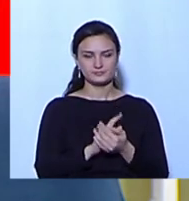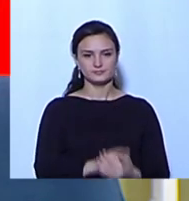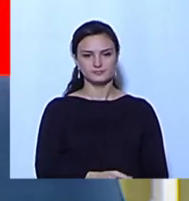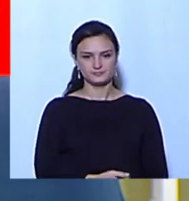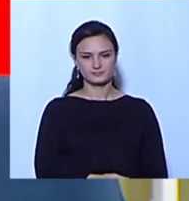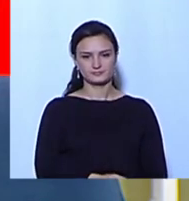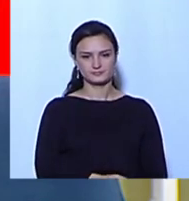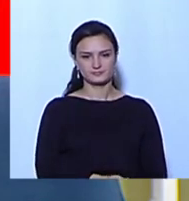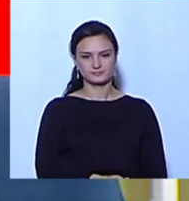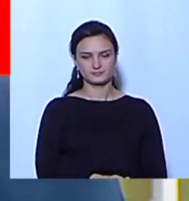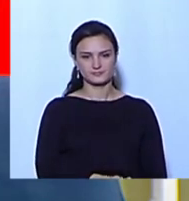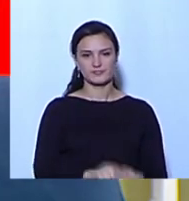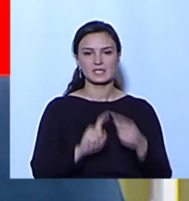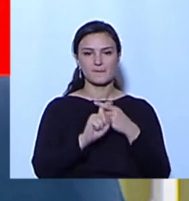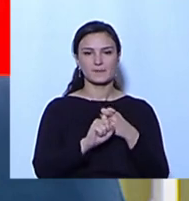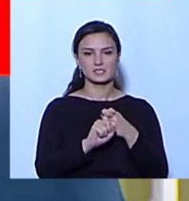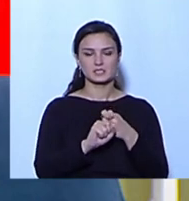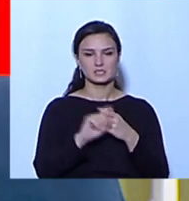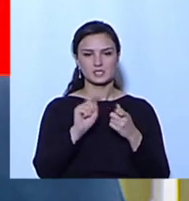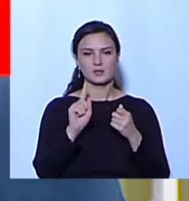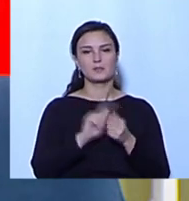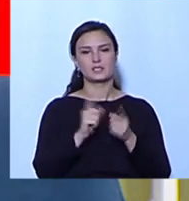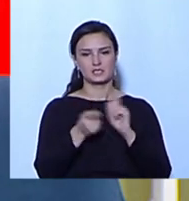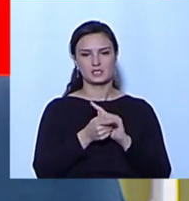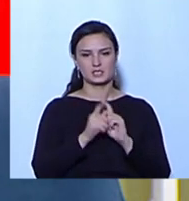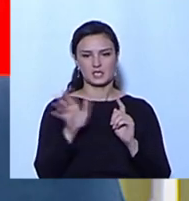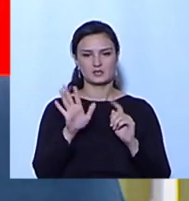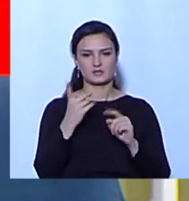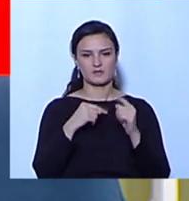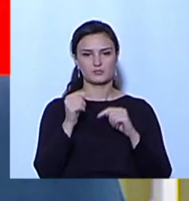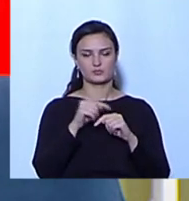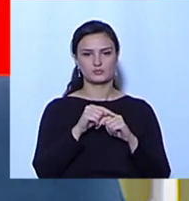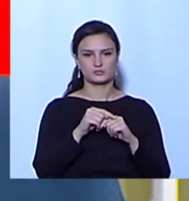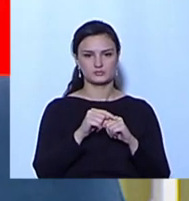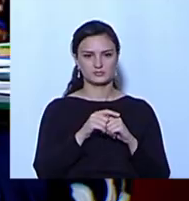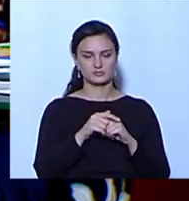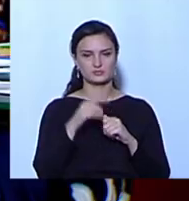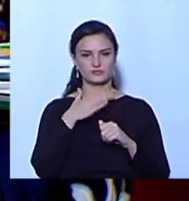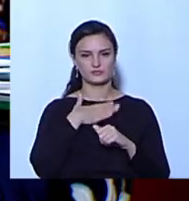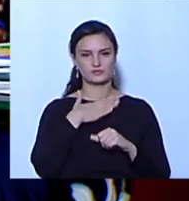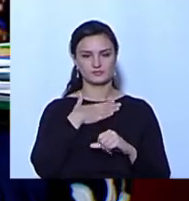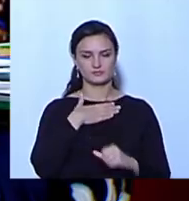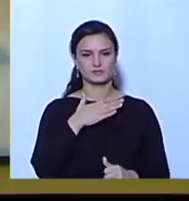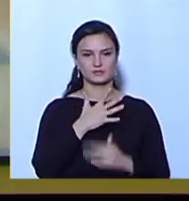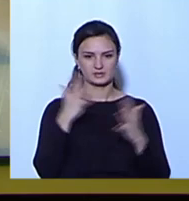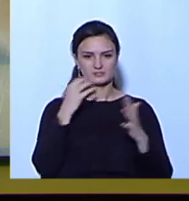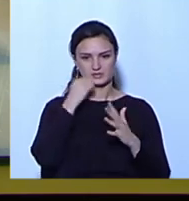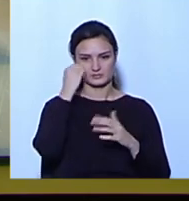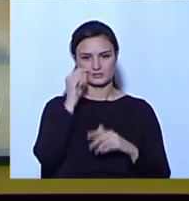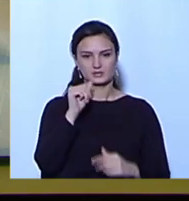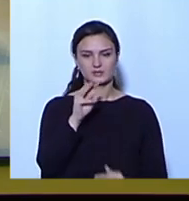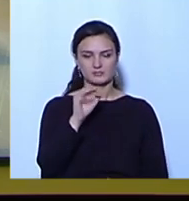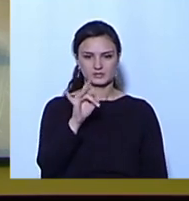რომ ინფექცია და მიკრობები პირიქით არ დავაბრუნოთ უკან. ჩვენ დიდი მადლობა,